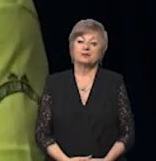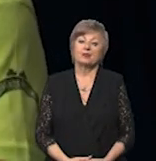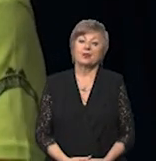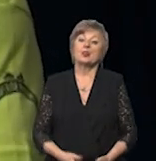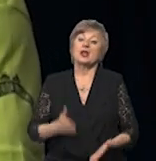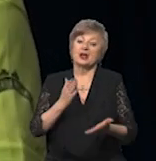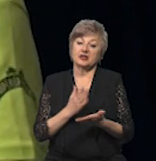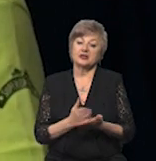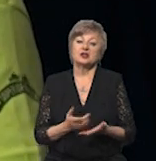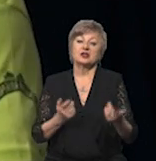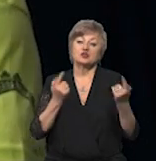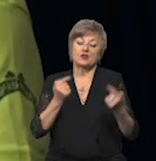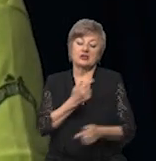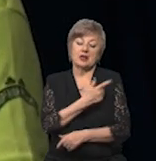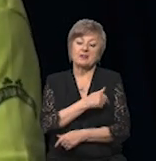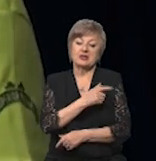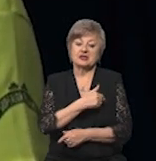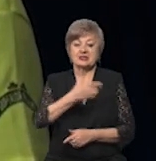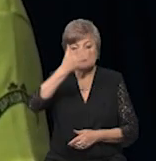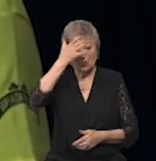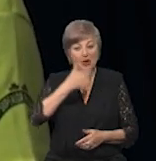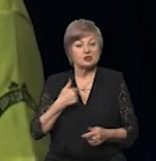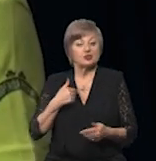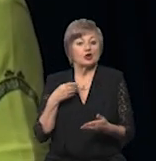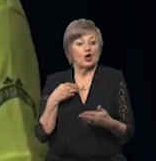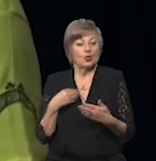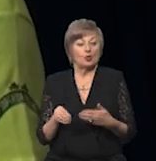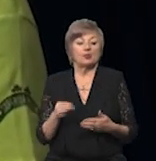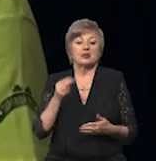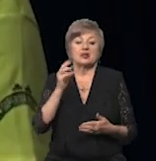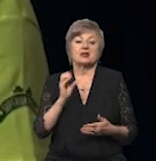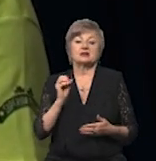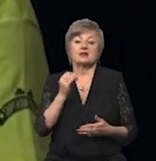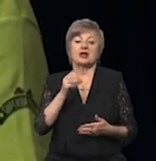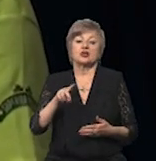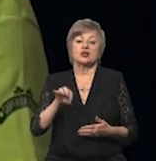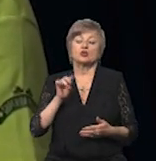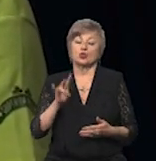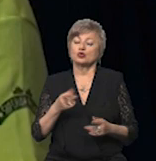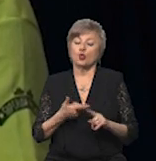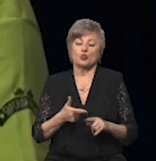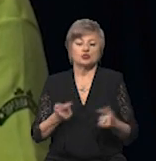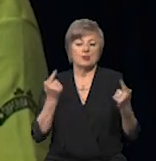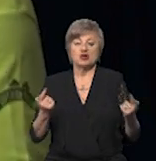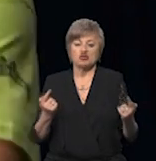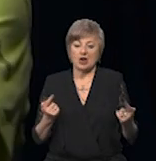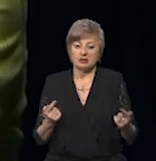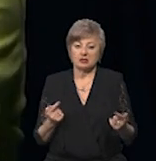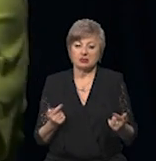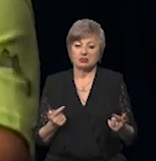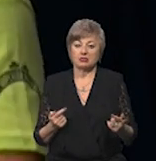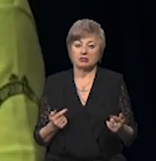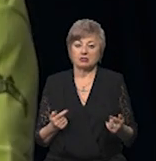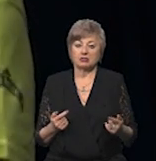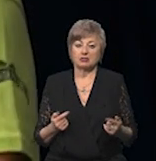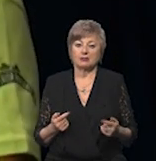Є велика медицинська маска, яку я придбав на Цейлоні. Вона дуже велика. Вона як маскарон